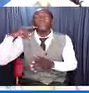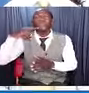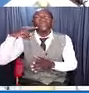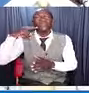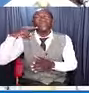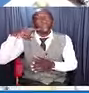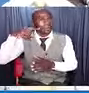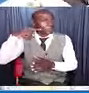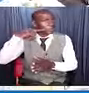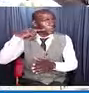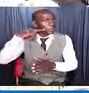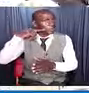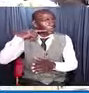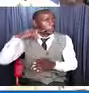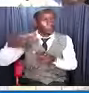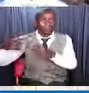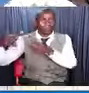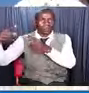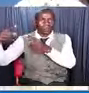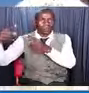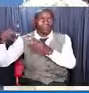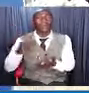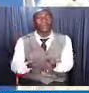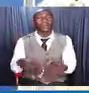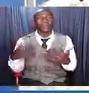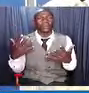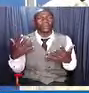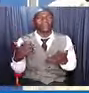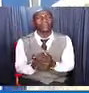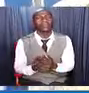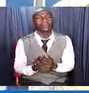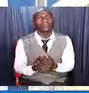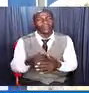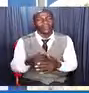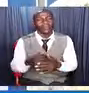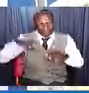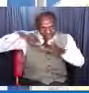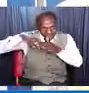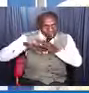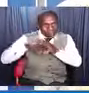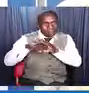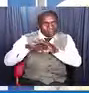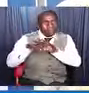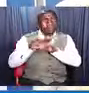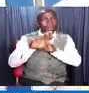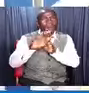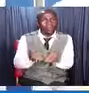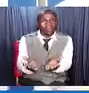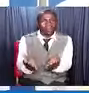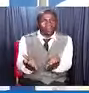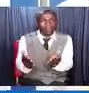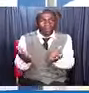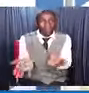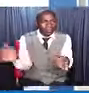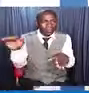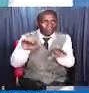meli inaenda. That's how the ship is moving. Hallelujah. Hallelujah. Ingia ndani, safari litafungwa mlango. Get in, the